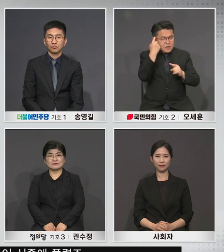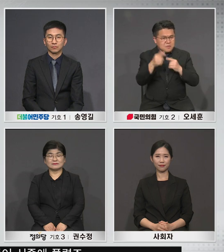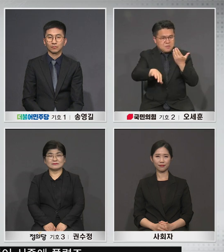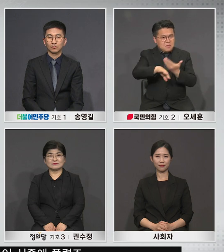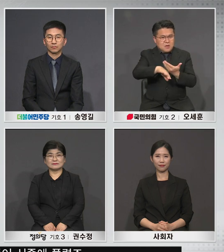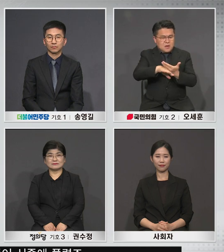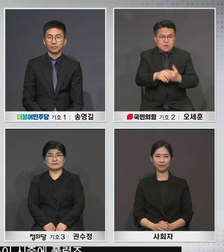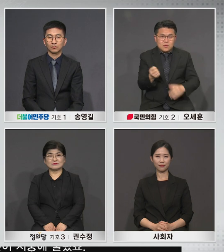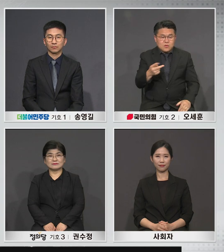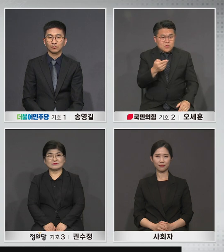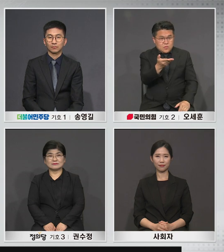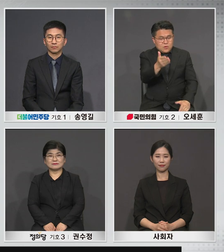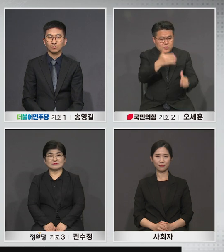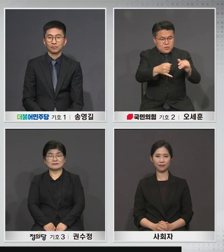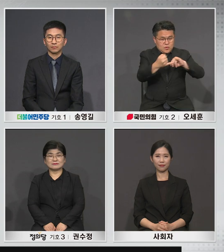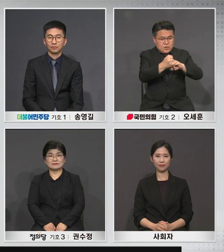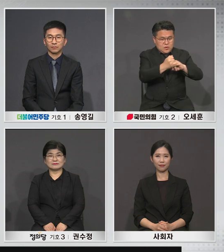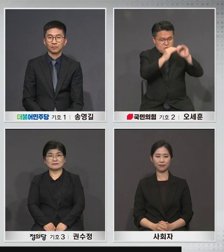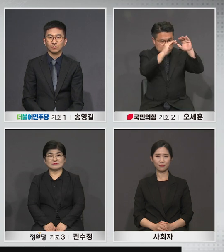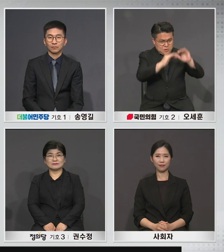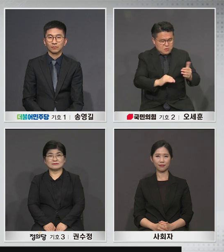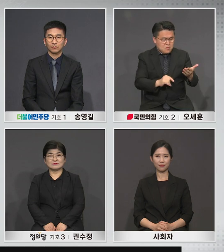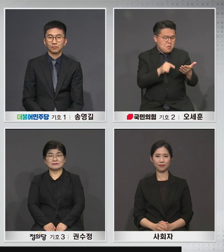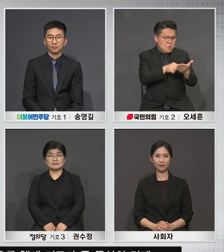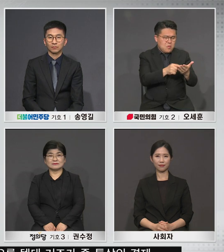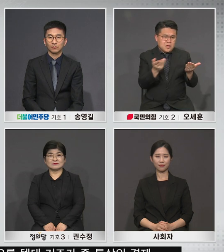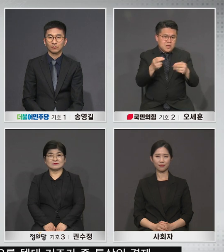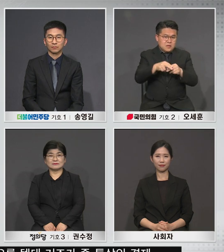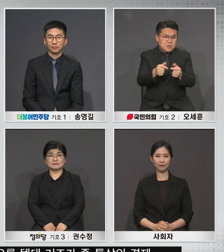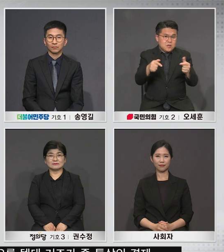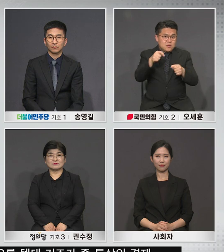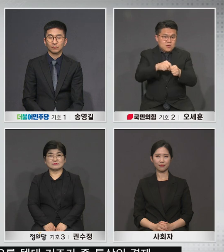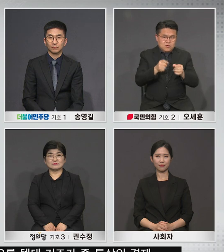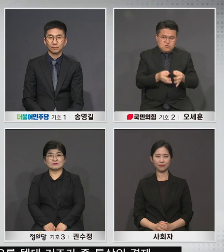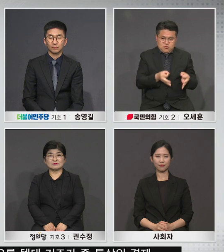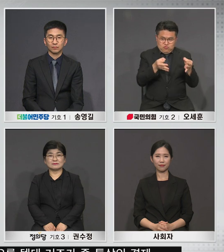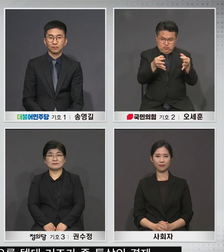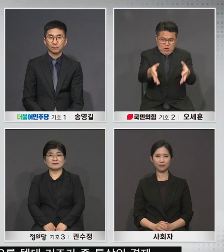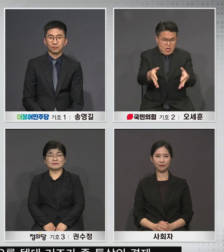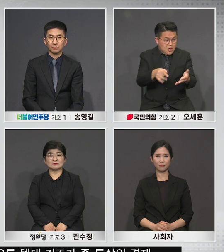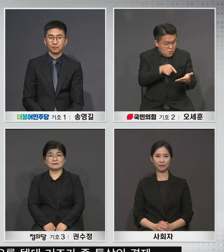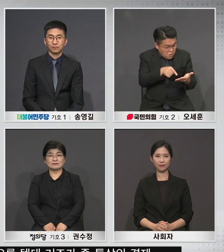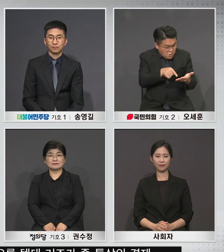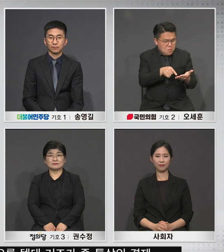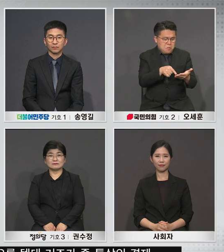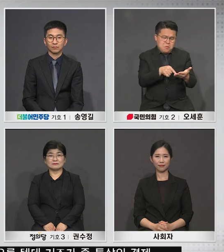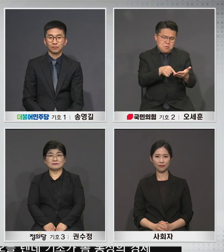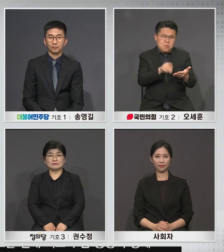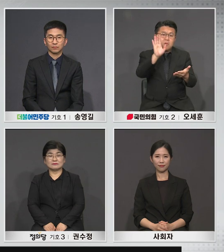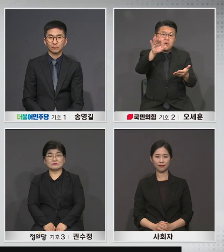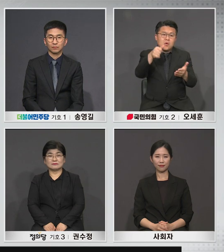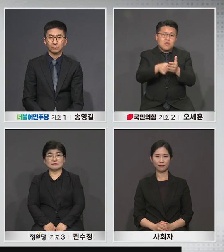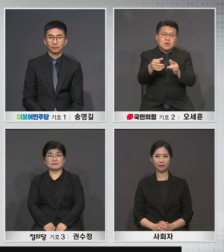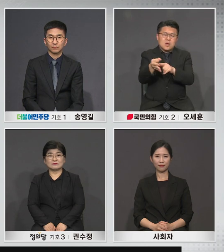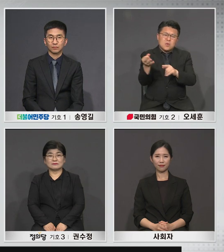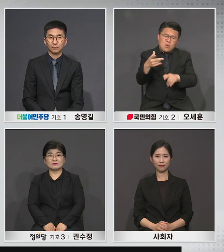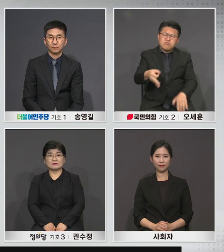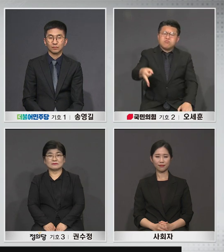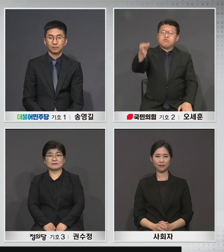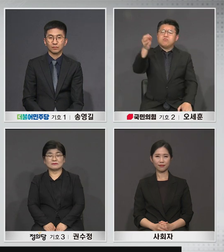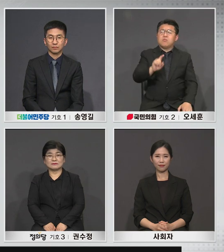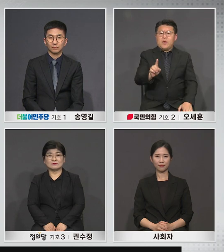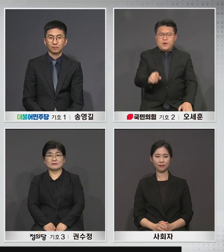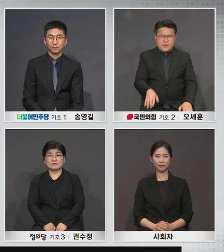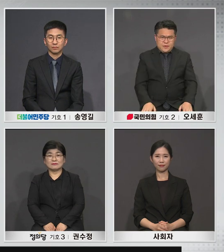특히나 권수정 후보 공약을 보면 일자리 창출을 위해서 돈을 많이 푼다 이런 정책도 보이는데 그렇게 되면 물가는 계속 오르지 않을까요?